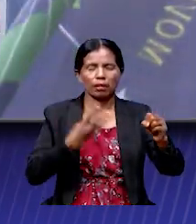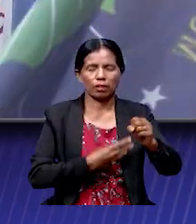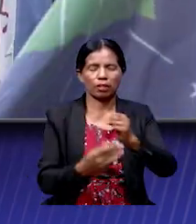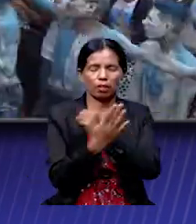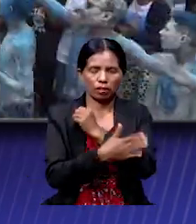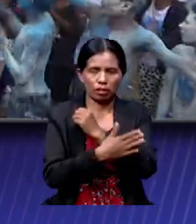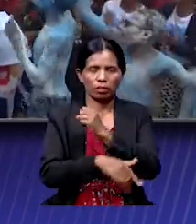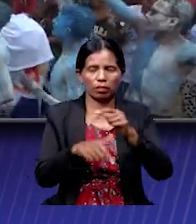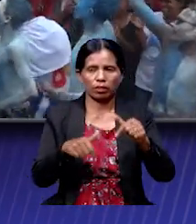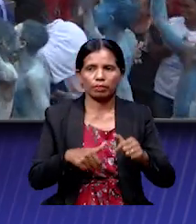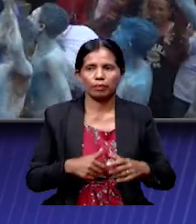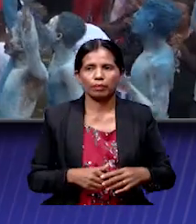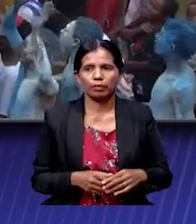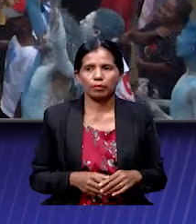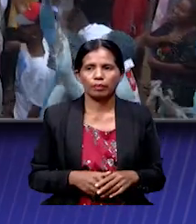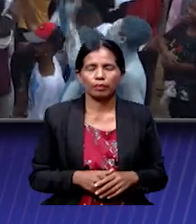ne.